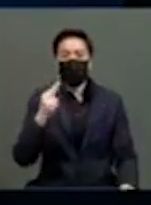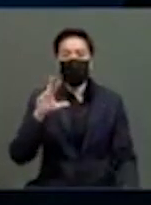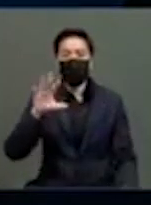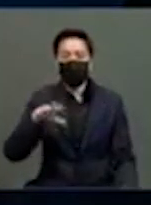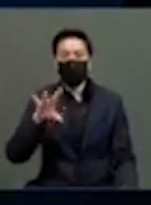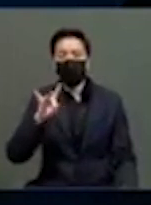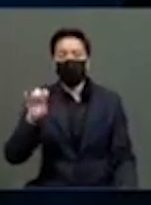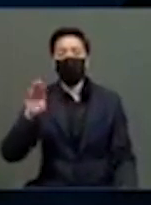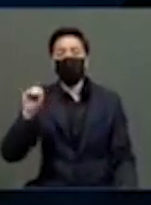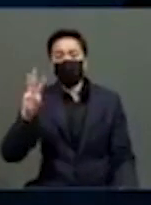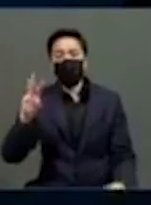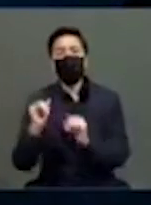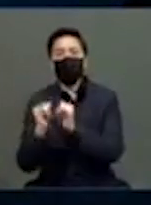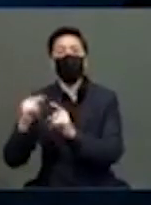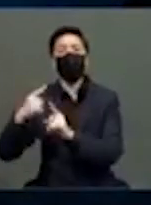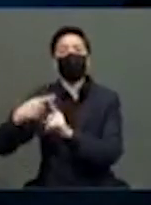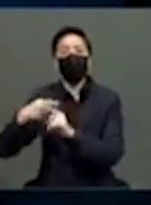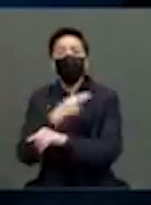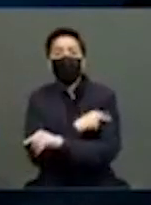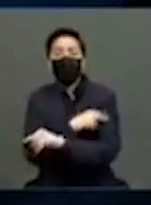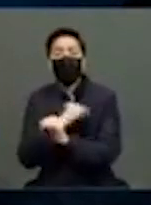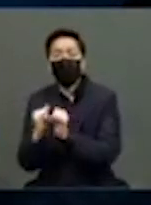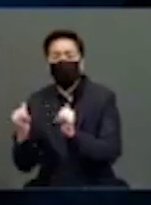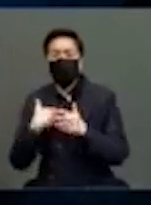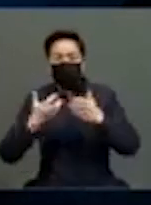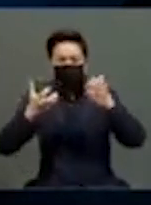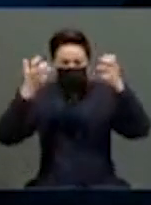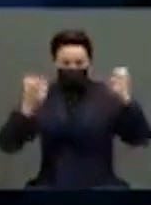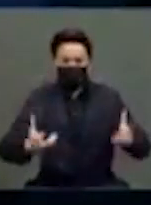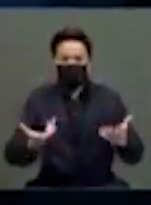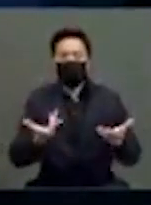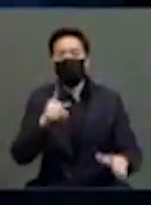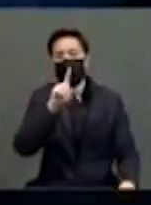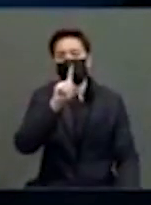2508ร้อย 46รายนะครับแล้วก็มีอาการหนัก